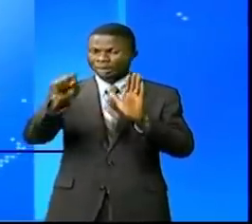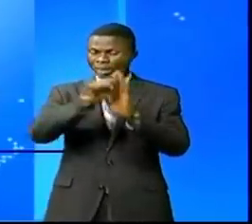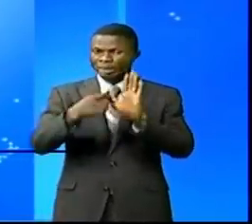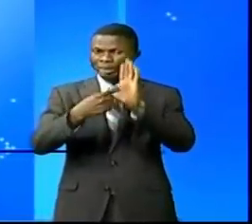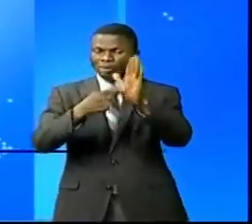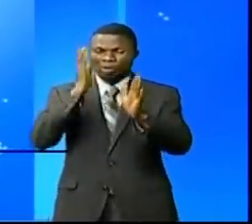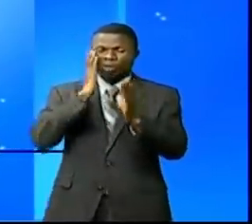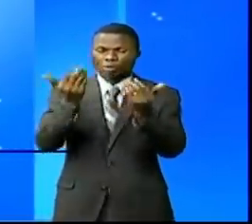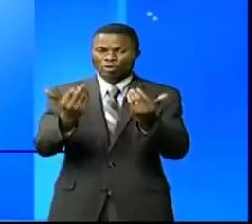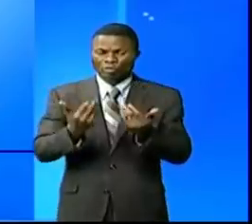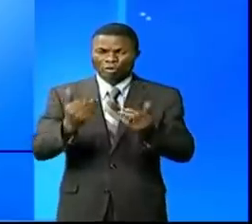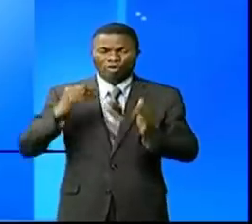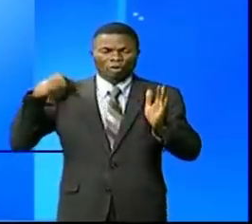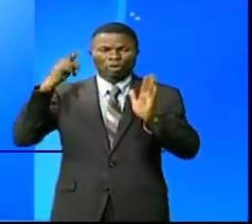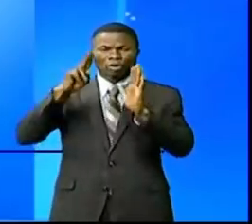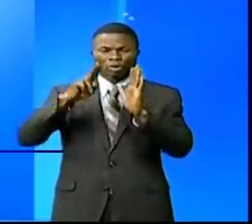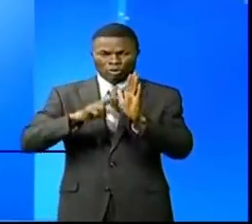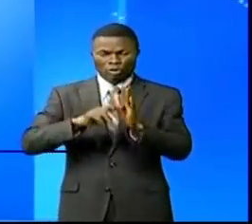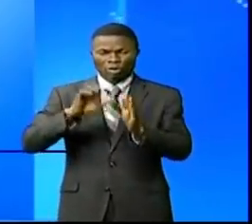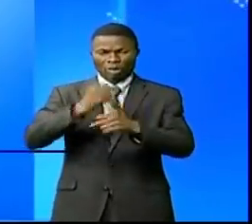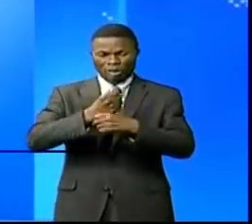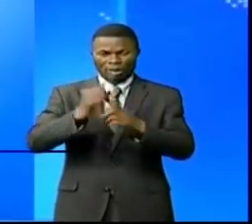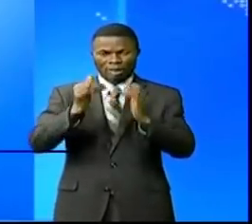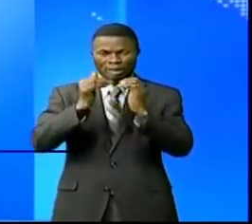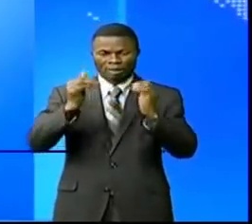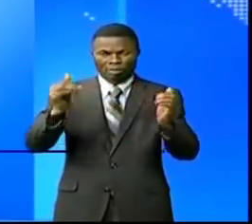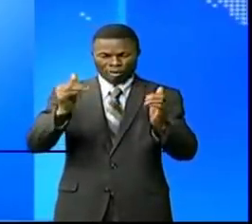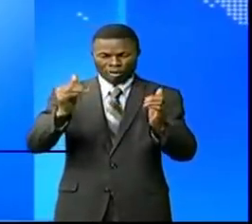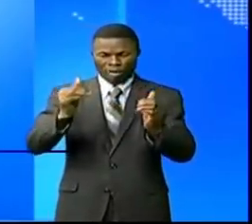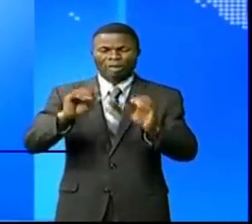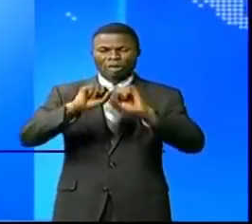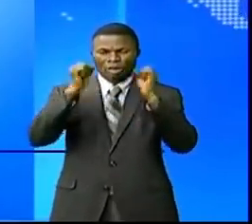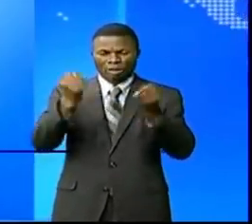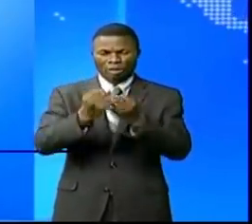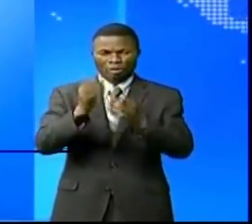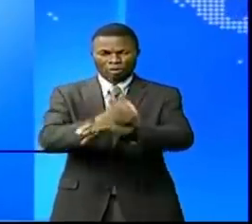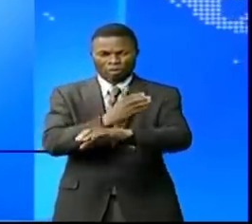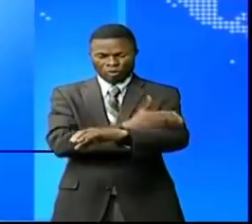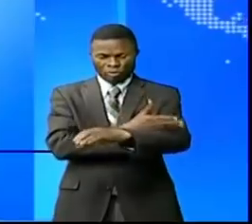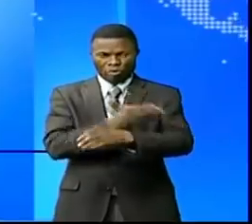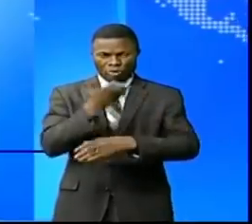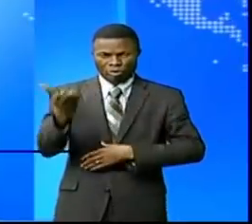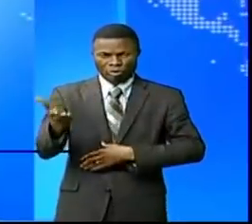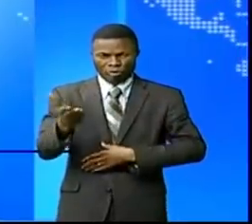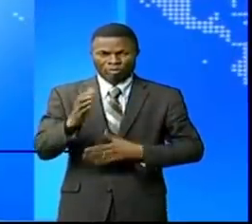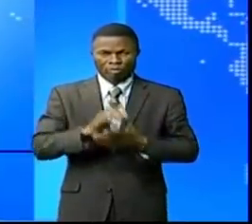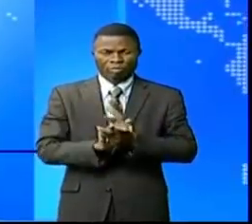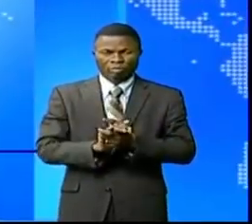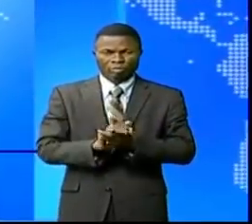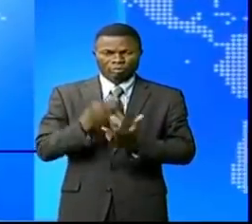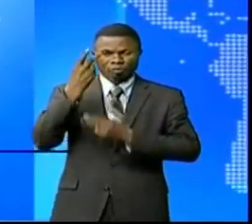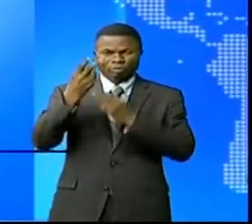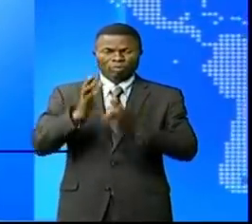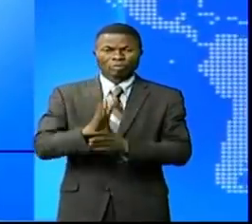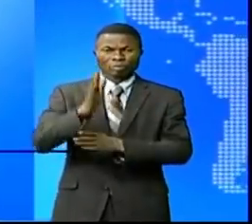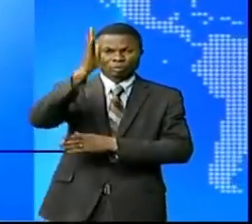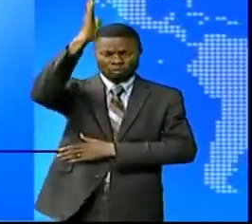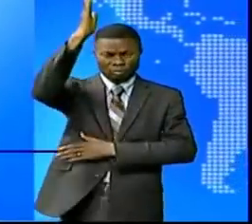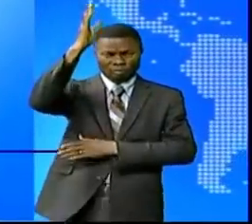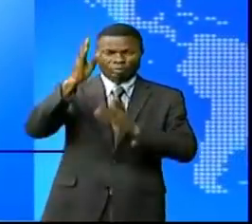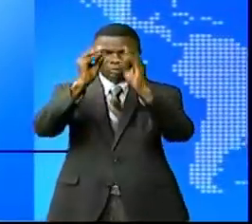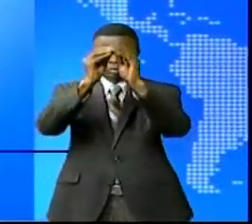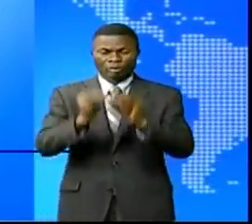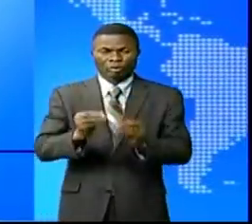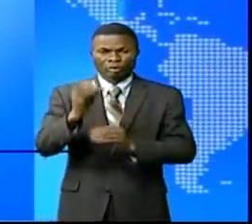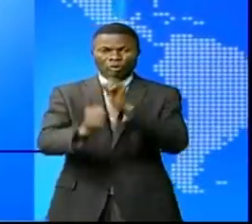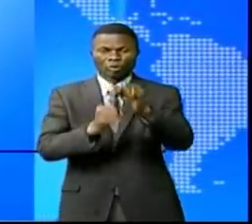du gouvernement pour rétablir l'ex-ONATRA dans ses droits. La tour de l'échangeur totalise 50 ans.